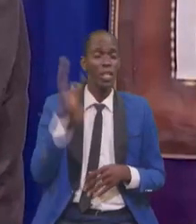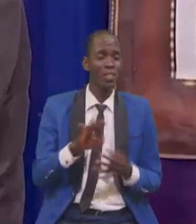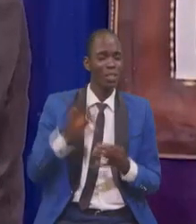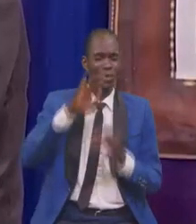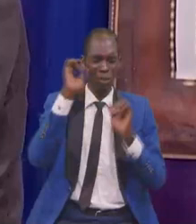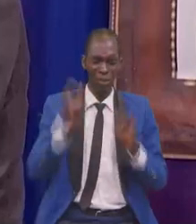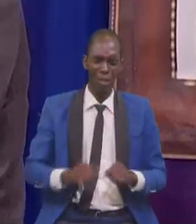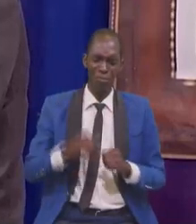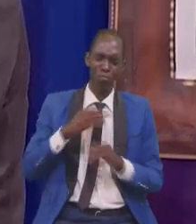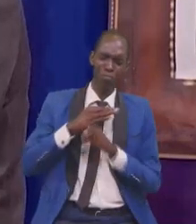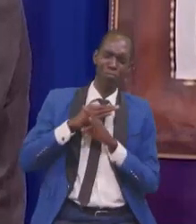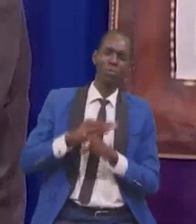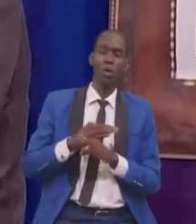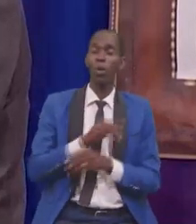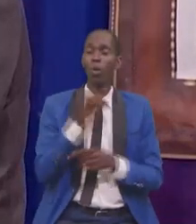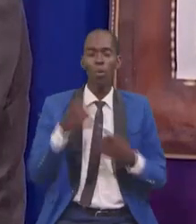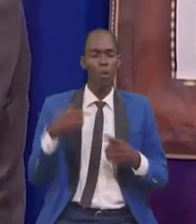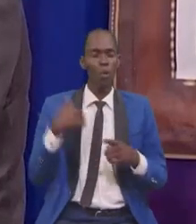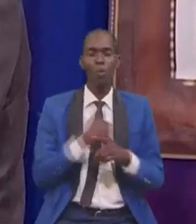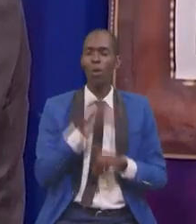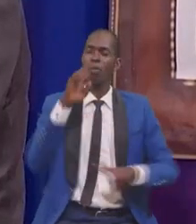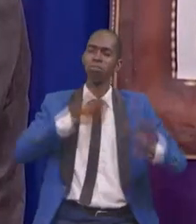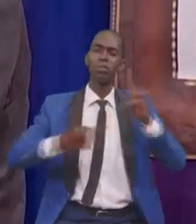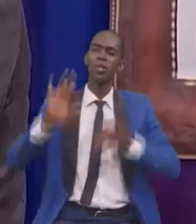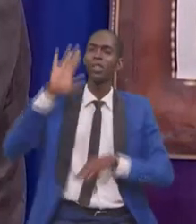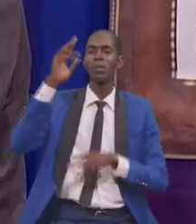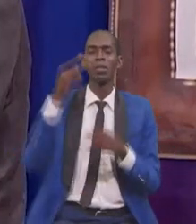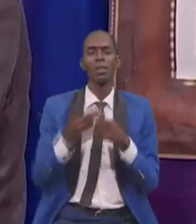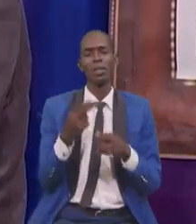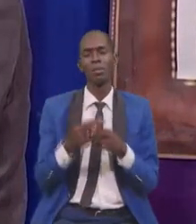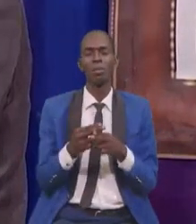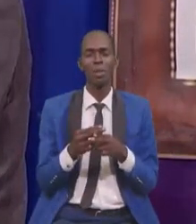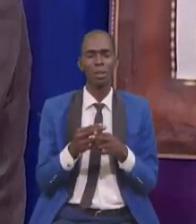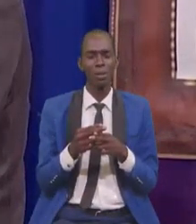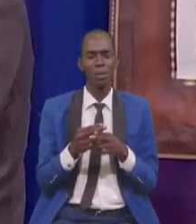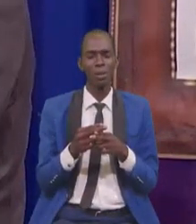Aucun démon ne peut résister quand nous mentionnons ce nom.